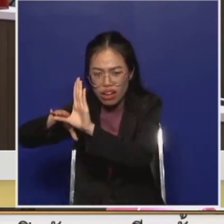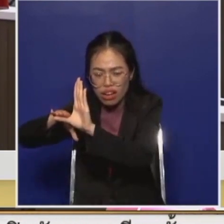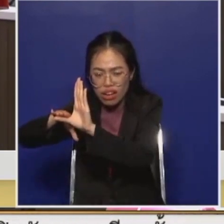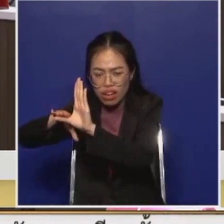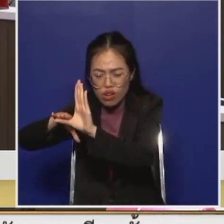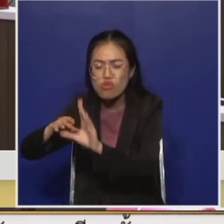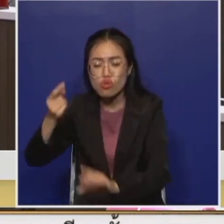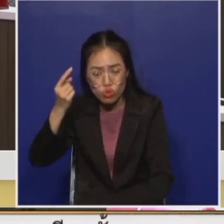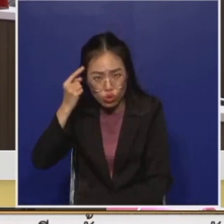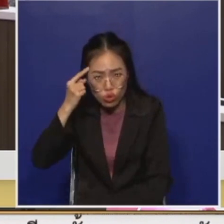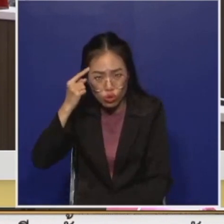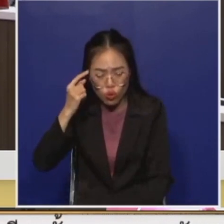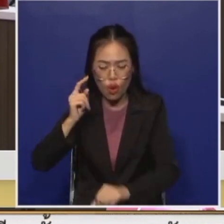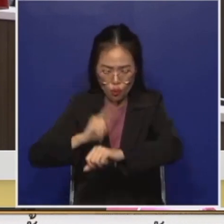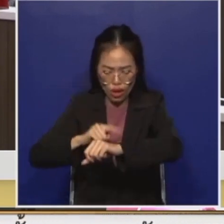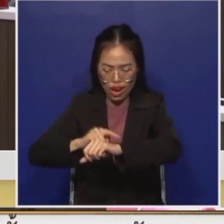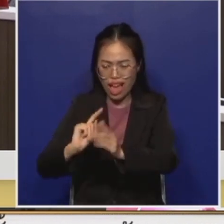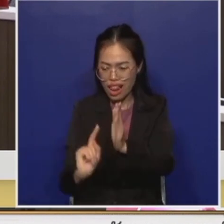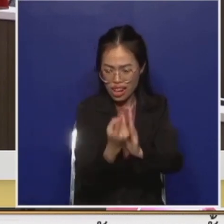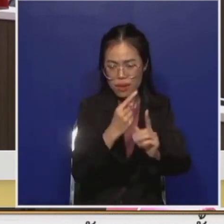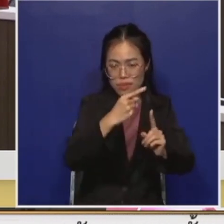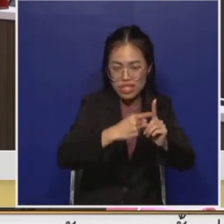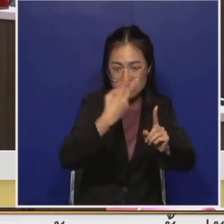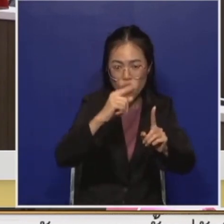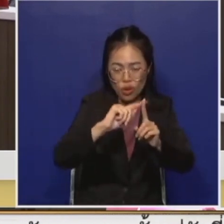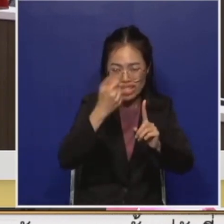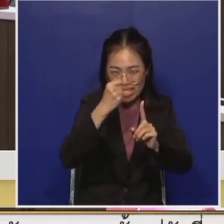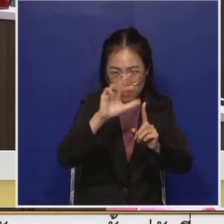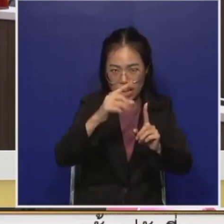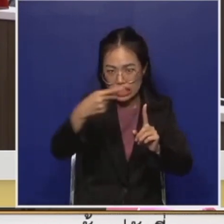ท่านก็รู้อยู่วทานมเวลาตงแต่วท 15 กุพไปถึวท 25